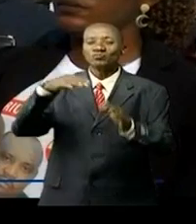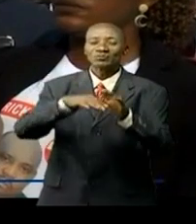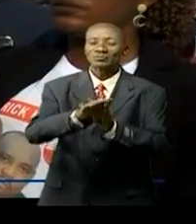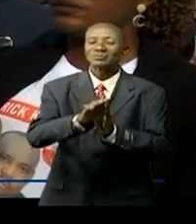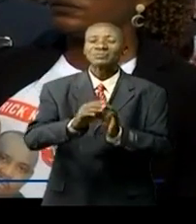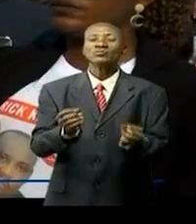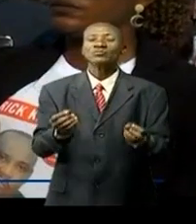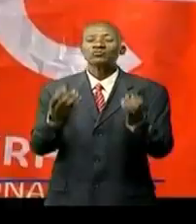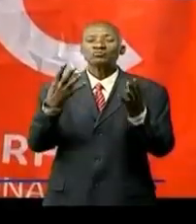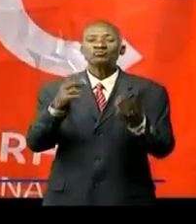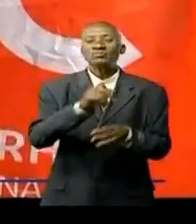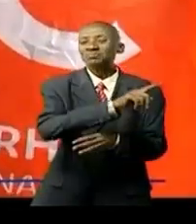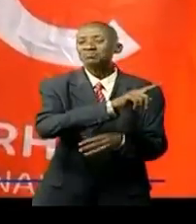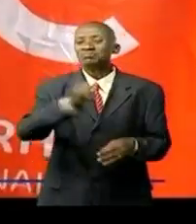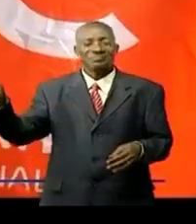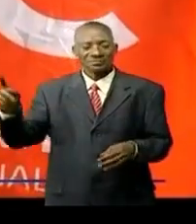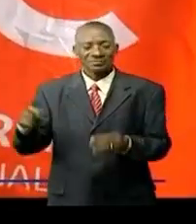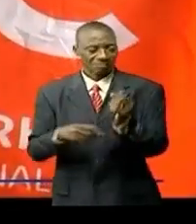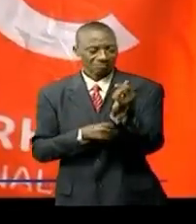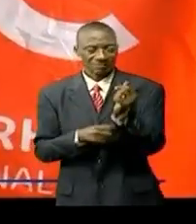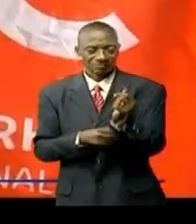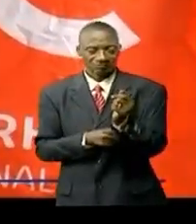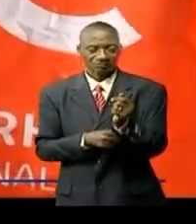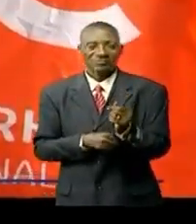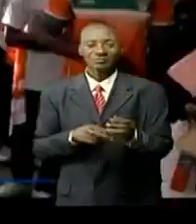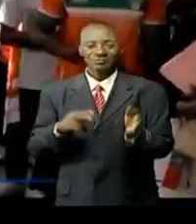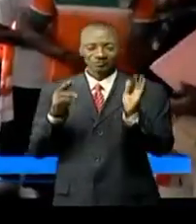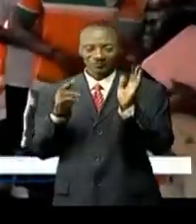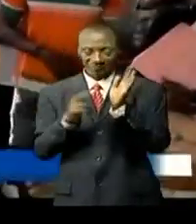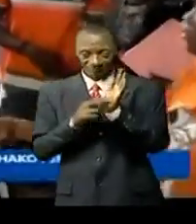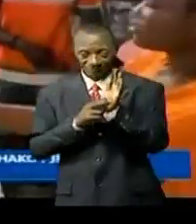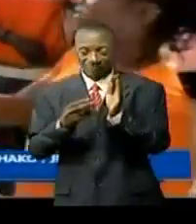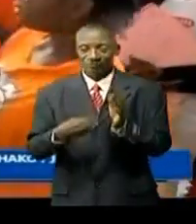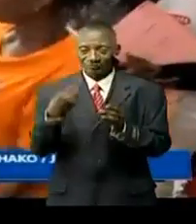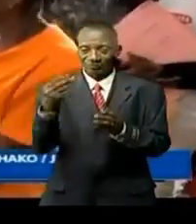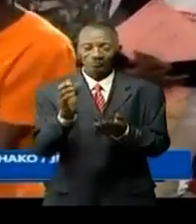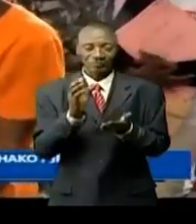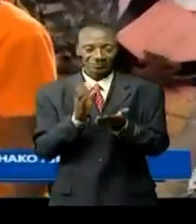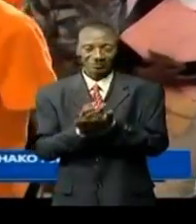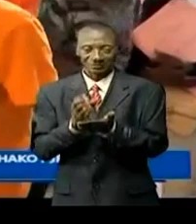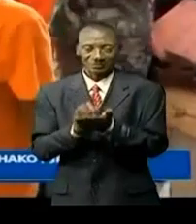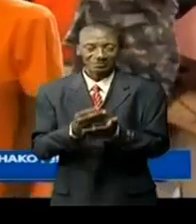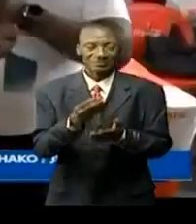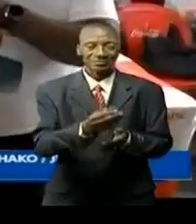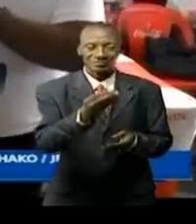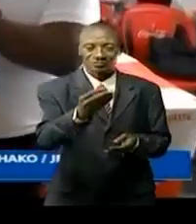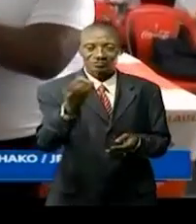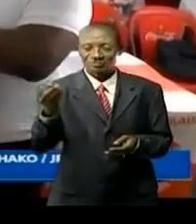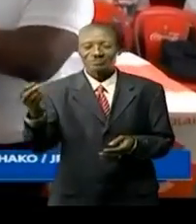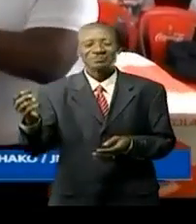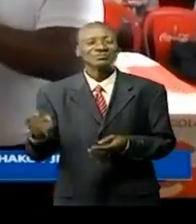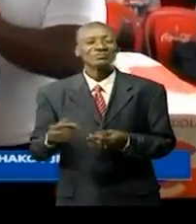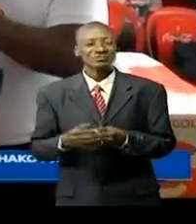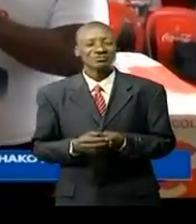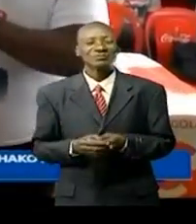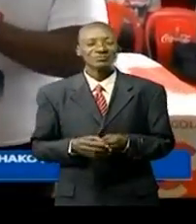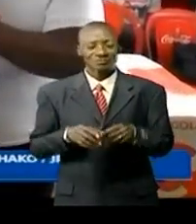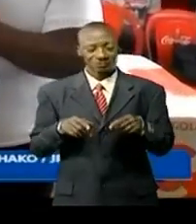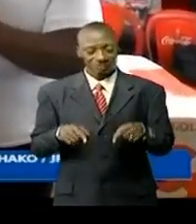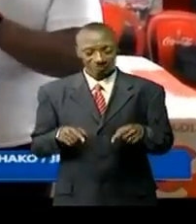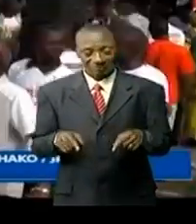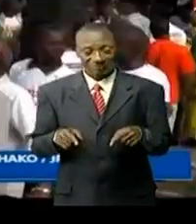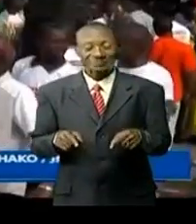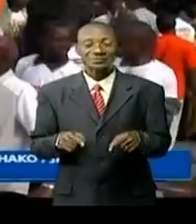dimanche 27 février. L'Union pour la nation congolaise reste membre de l'Union sacrée de la nation, a conclu Patrick